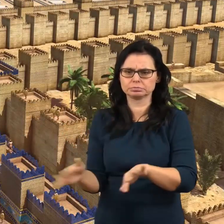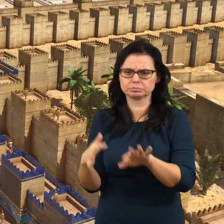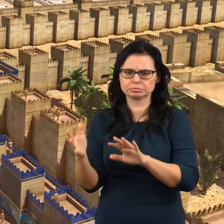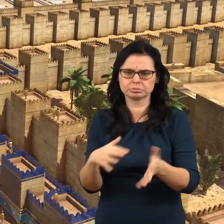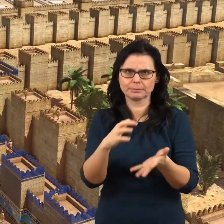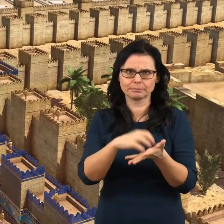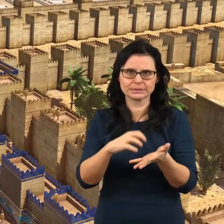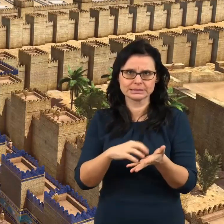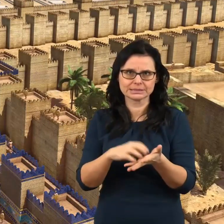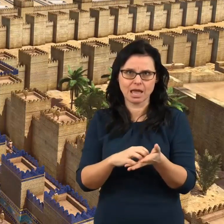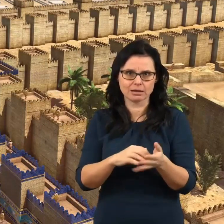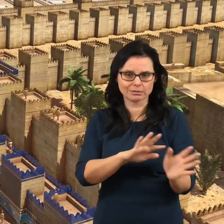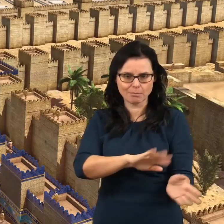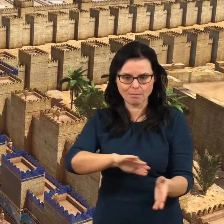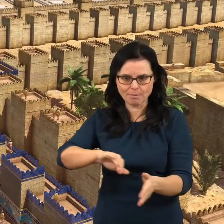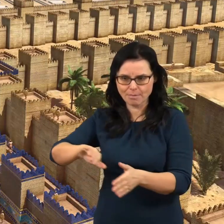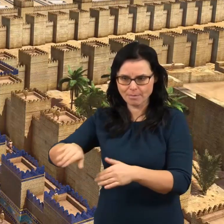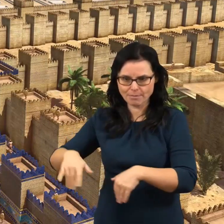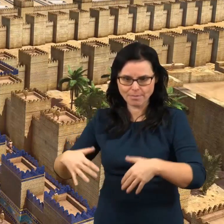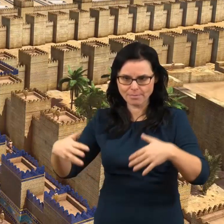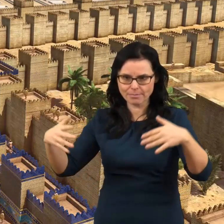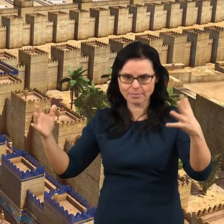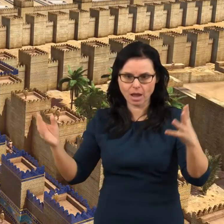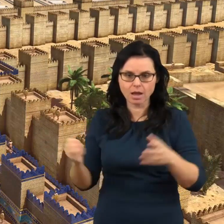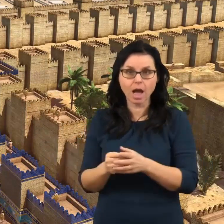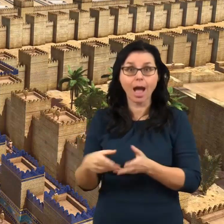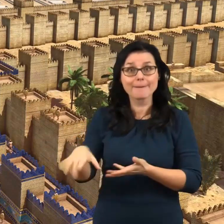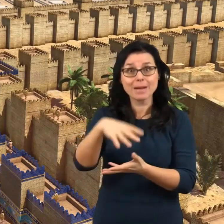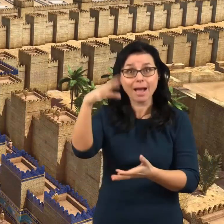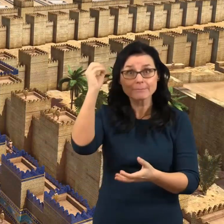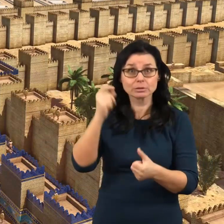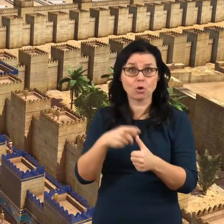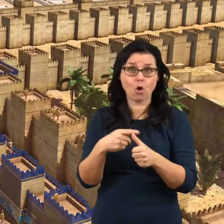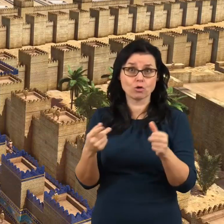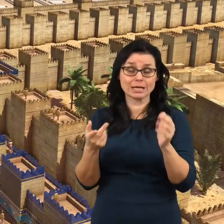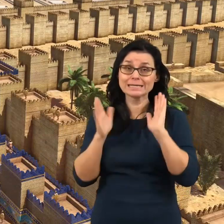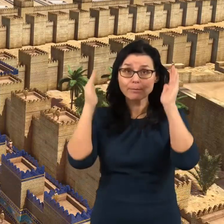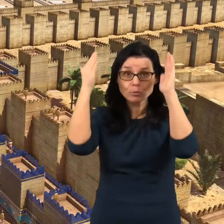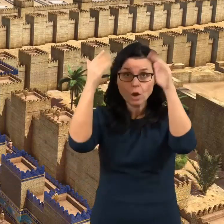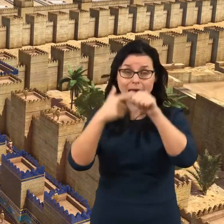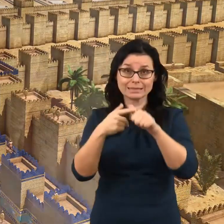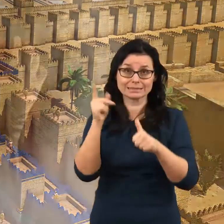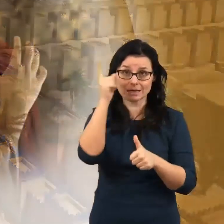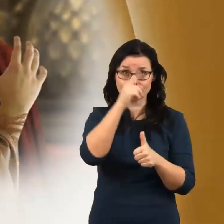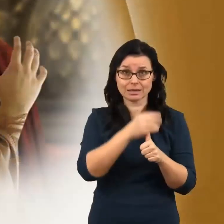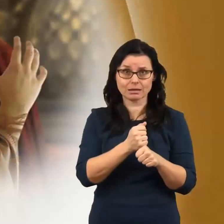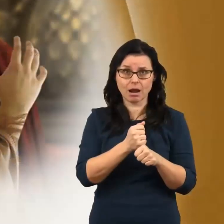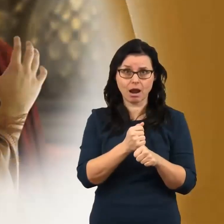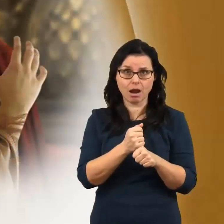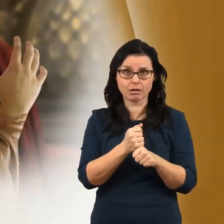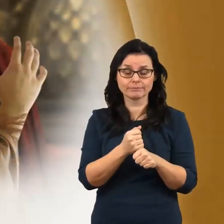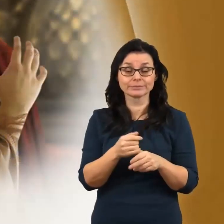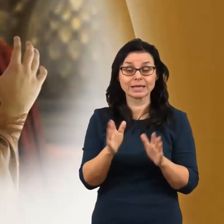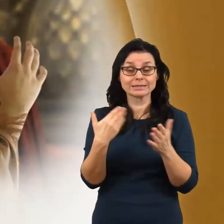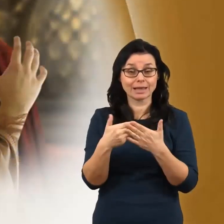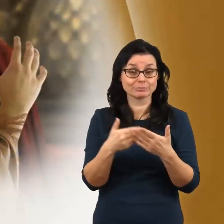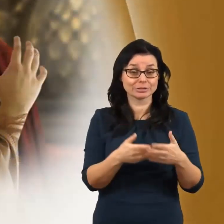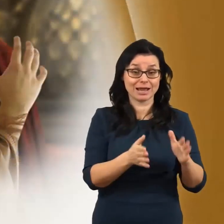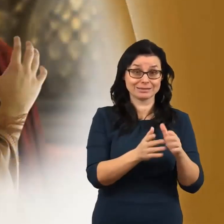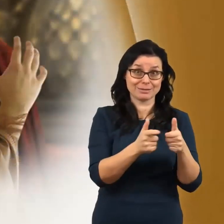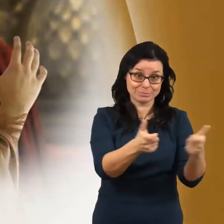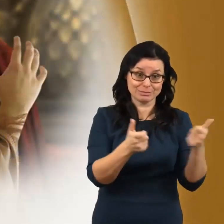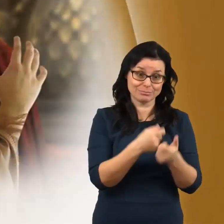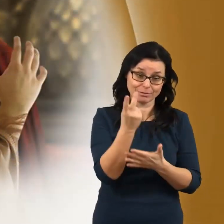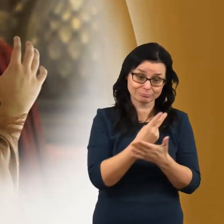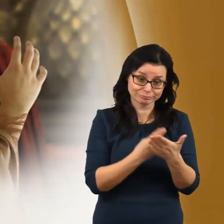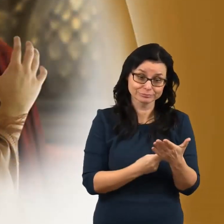Babylon a Nabuchodonozor. Podívejte se, to patří dohromady. Když čteme v knihu Daniele,